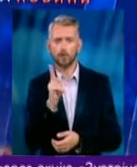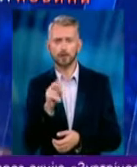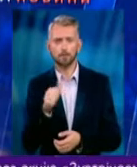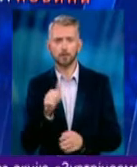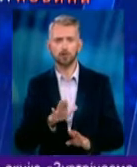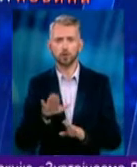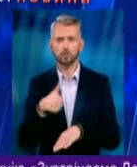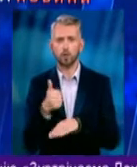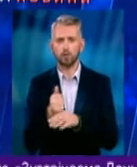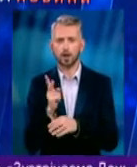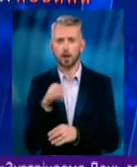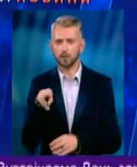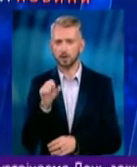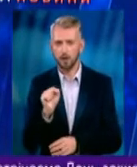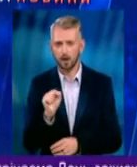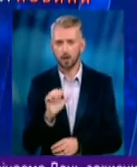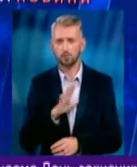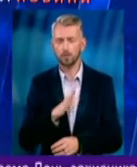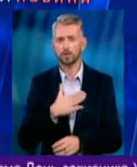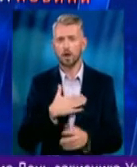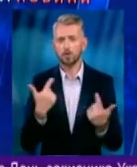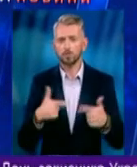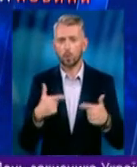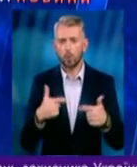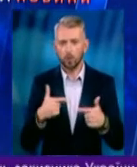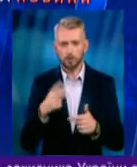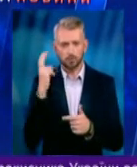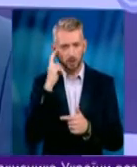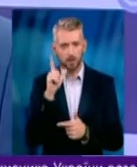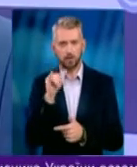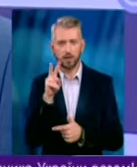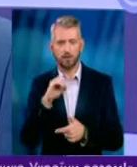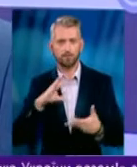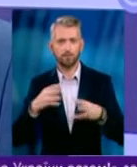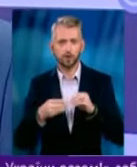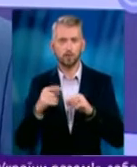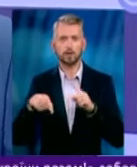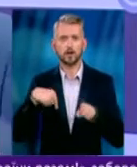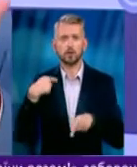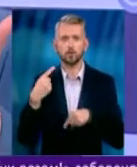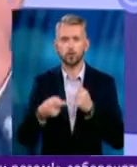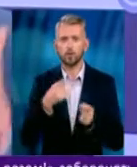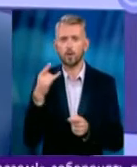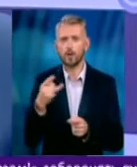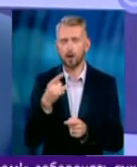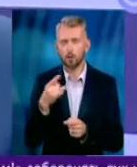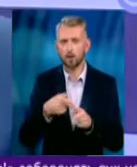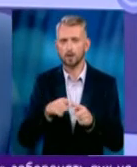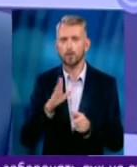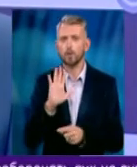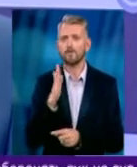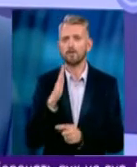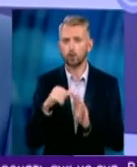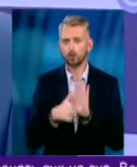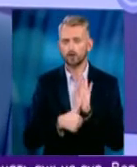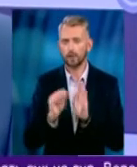голови Київської міської державної адміністрації, був гостем програми «Київ Лайв. Підсумки». Наступного разу, а це вже у вівторок,